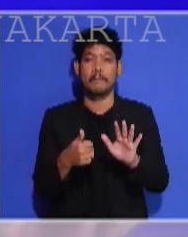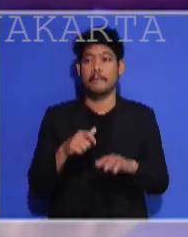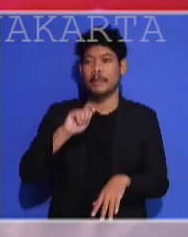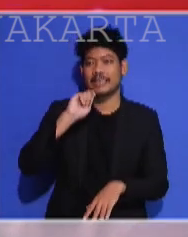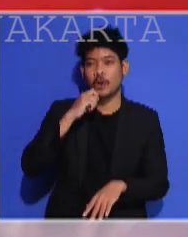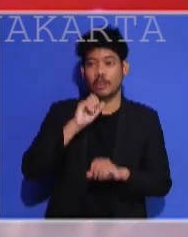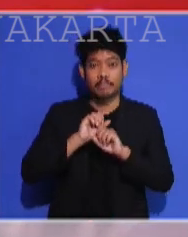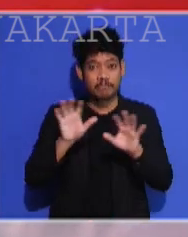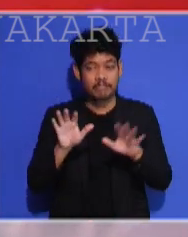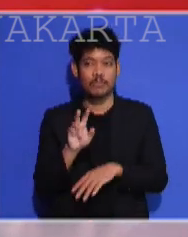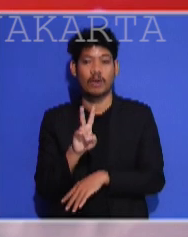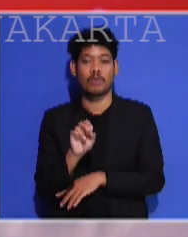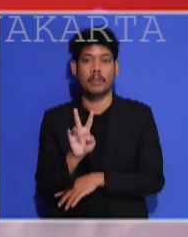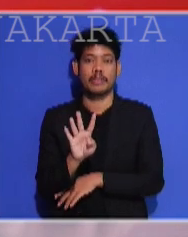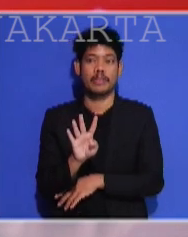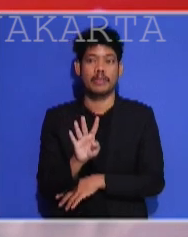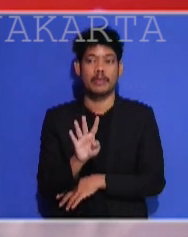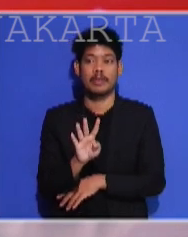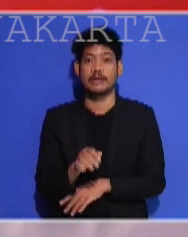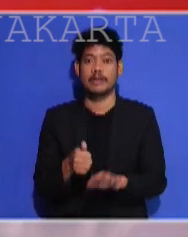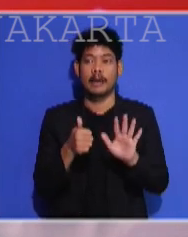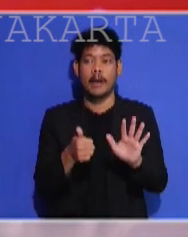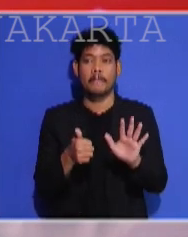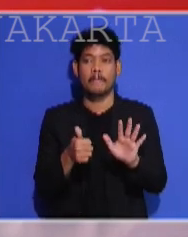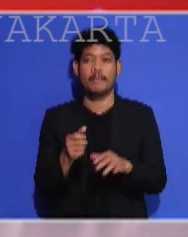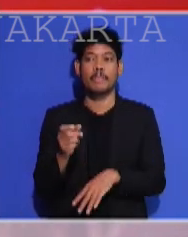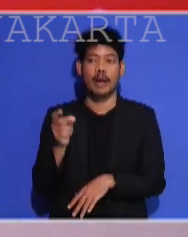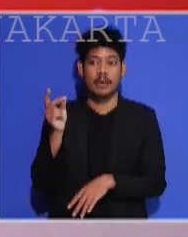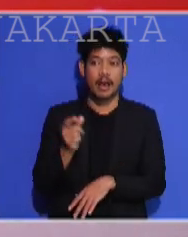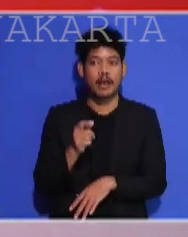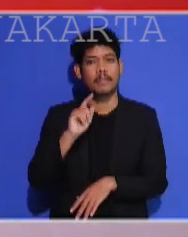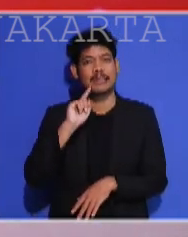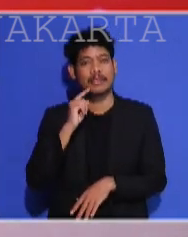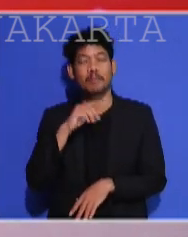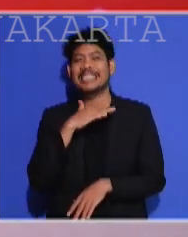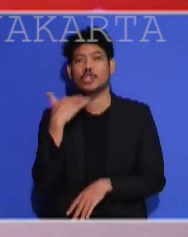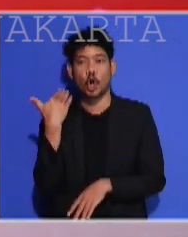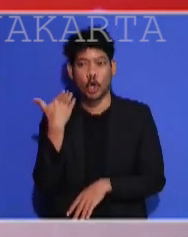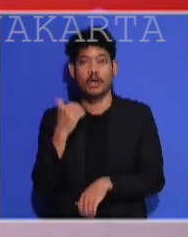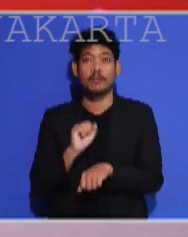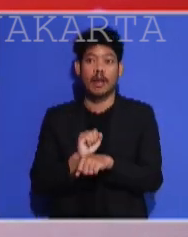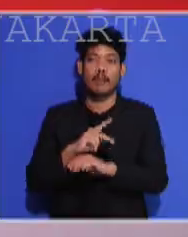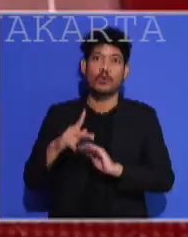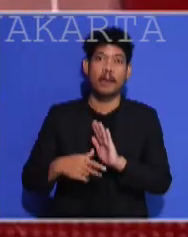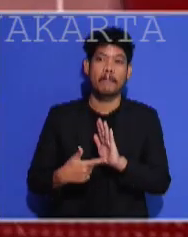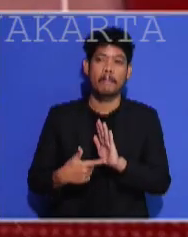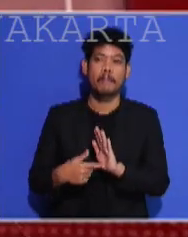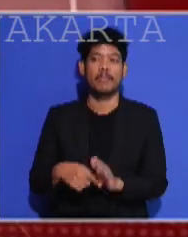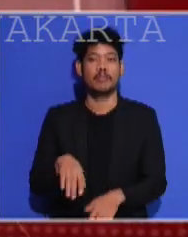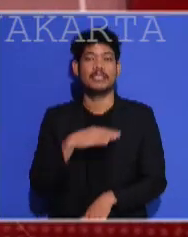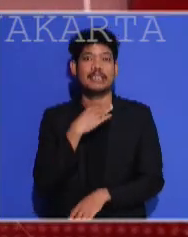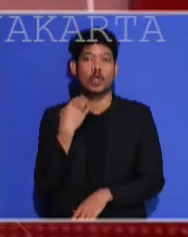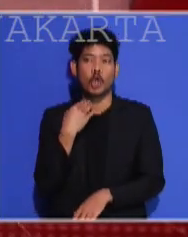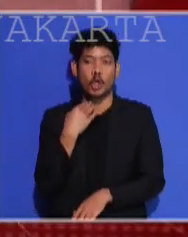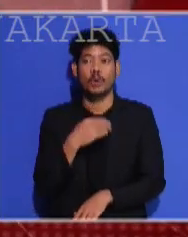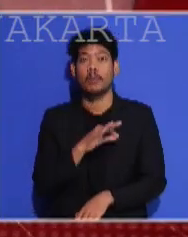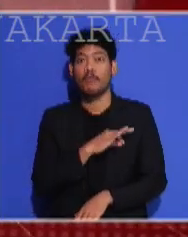2024 enam dana pensiun yang dibubarkan itu merupakan pemberi kerja dengan program pensiun manfaat pasti